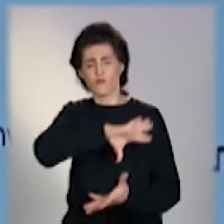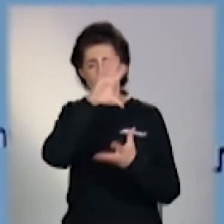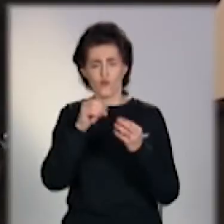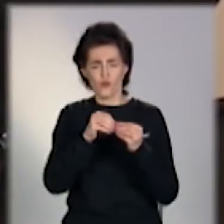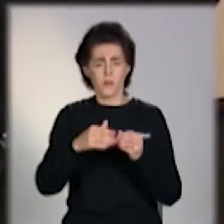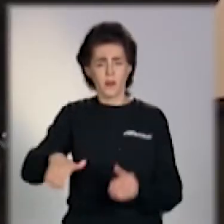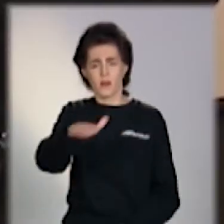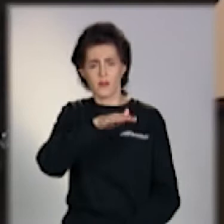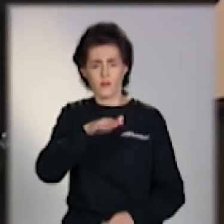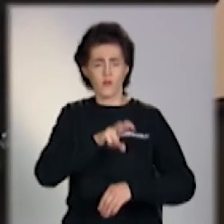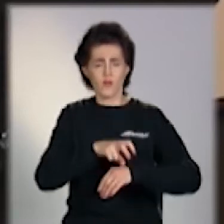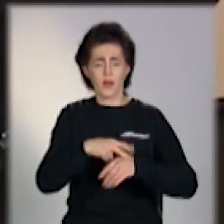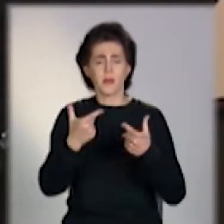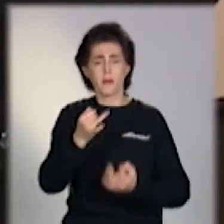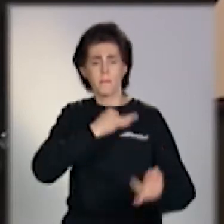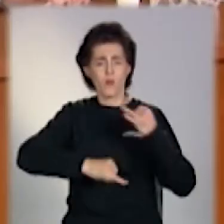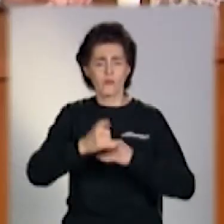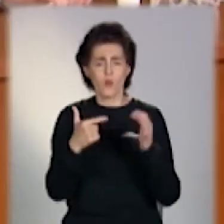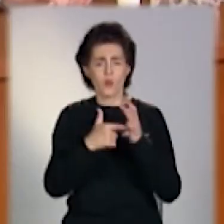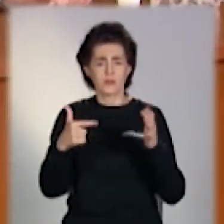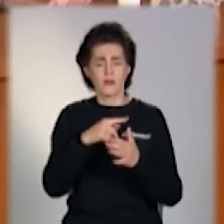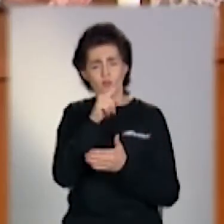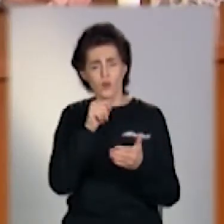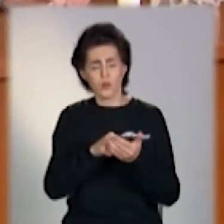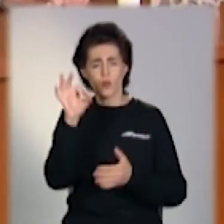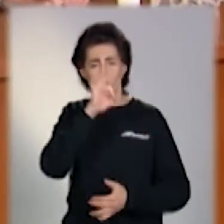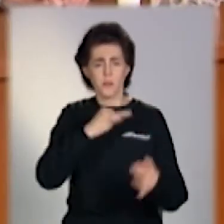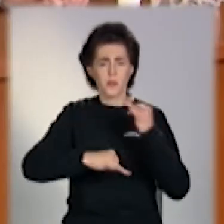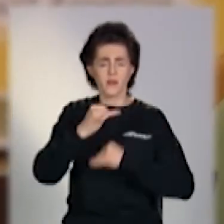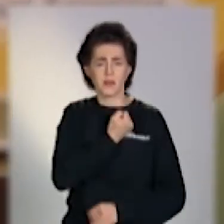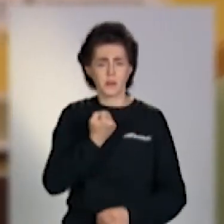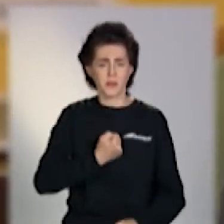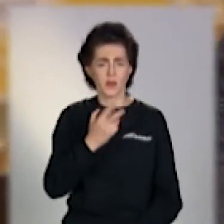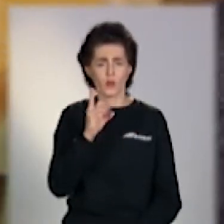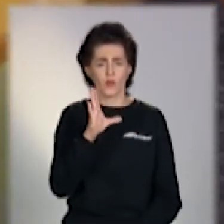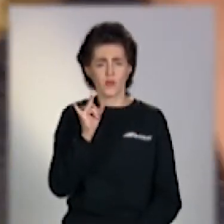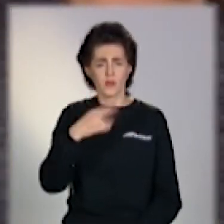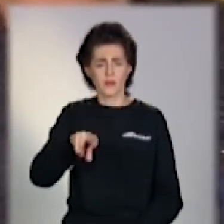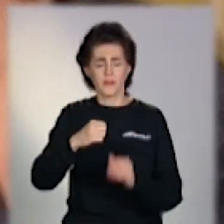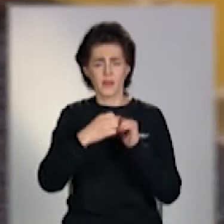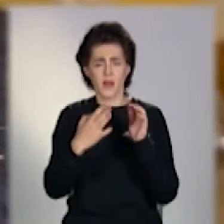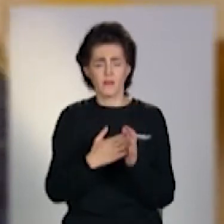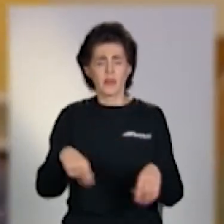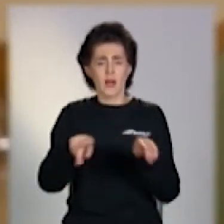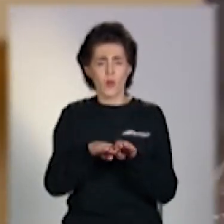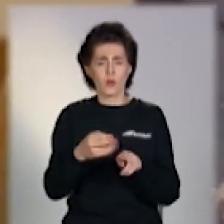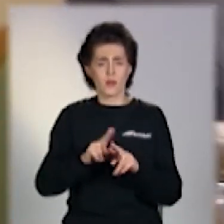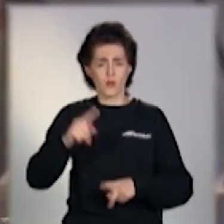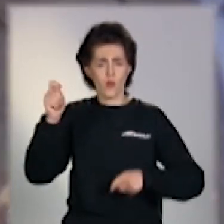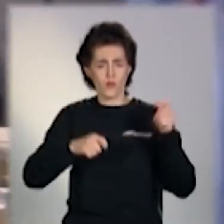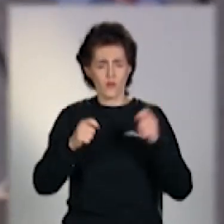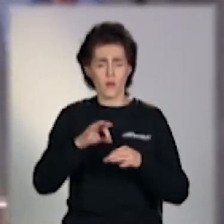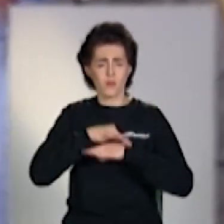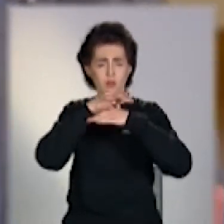лікарів, де обговорюють найгостріші питання щодо терапії при COVID-19. Такі конференції проводить фонд Ріната